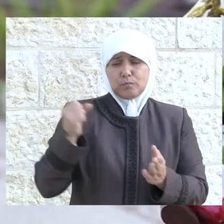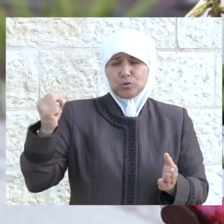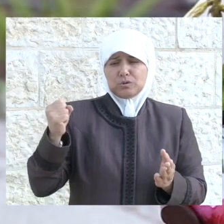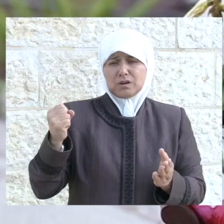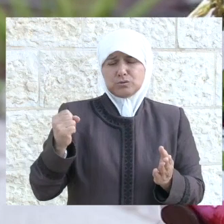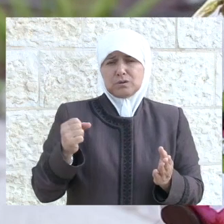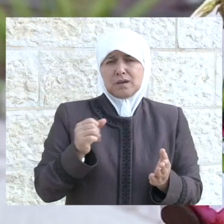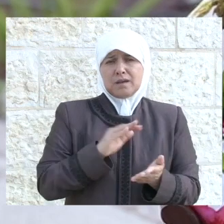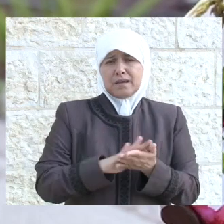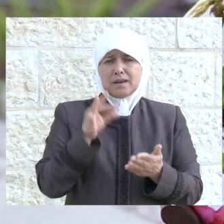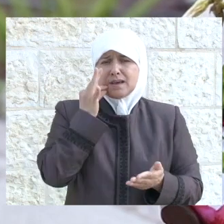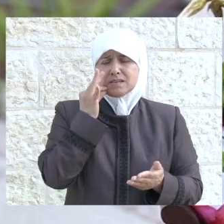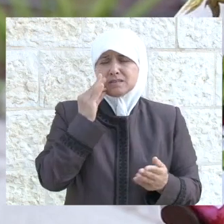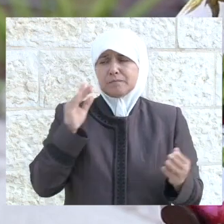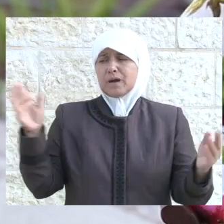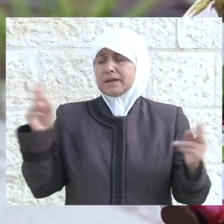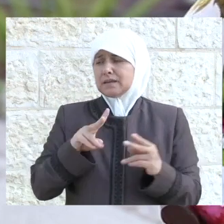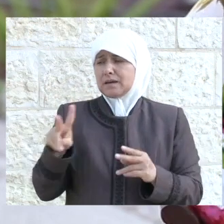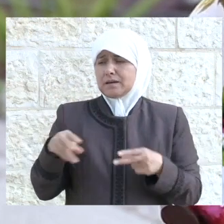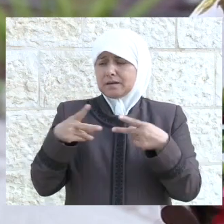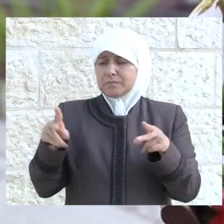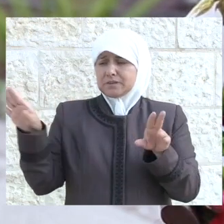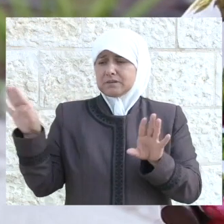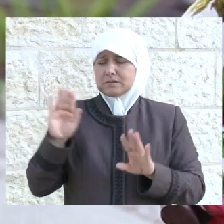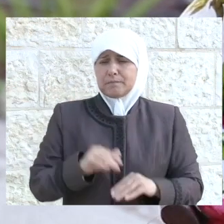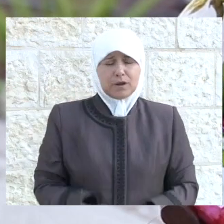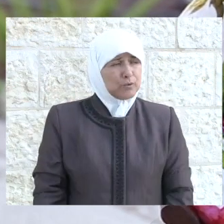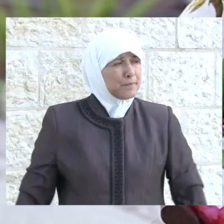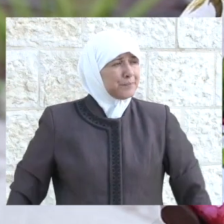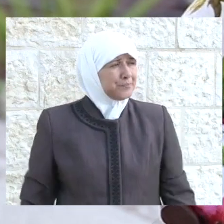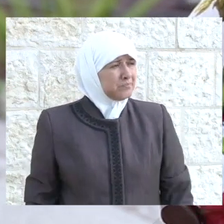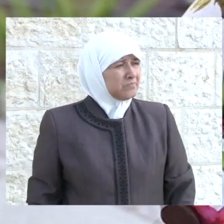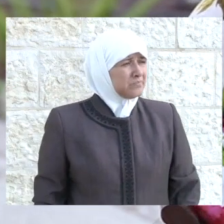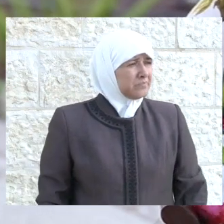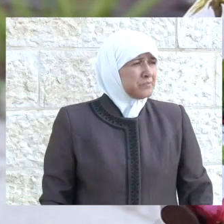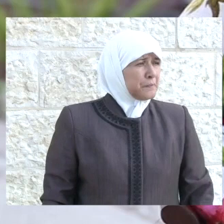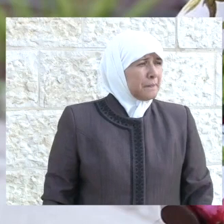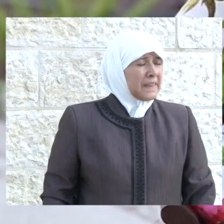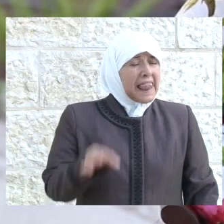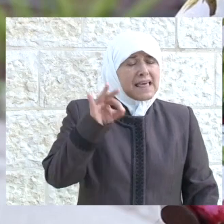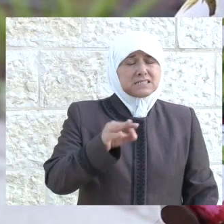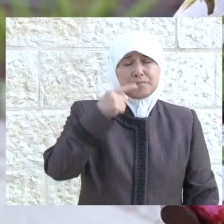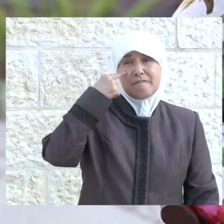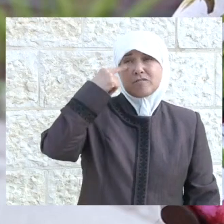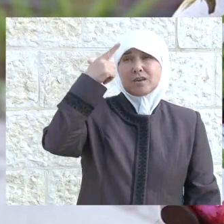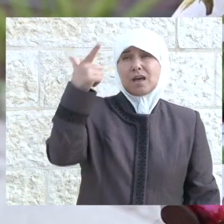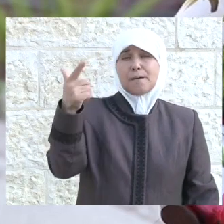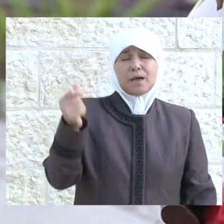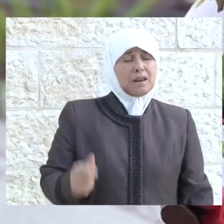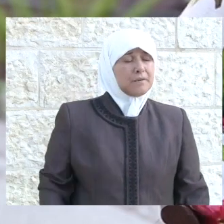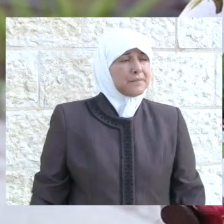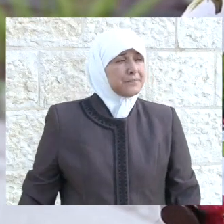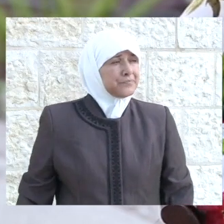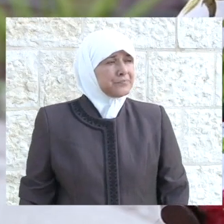تنجزوا، بتقدروا توصلوا لمكان. هاي هي أهم نقطة، يكون عندكم أمل، يعني